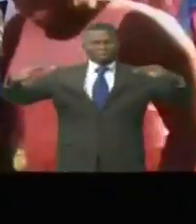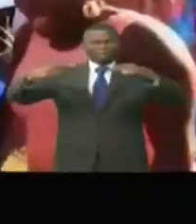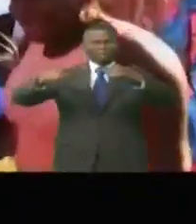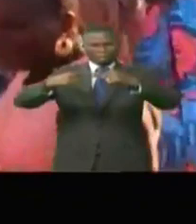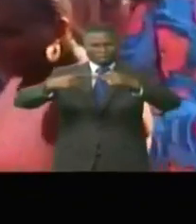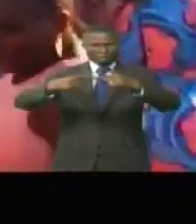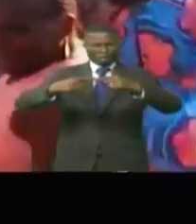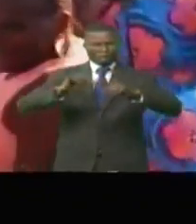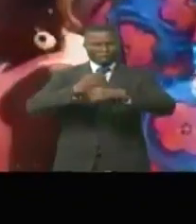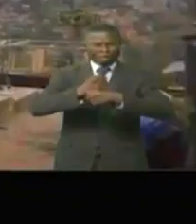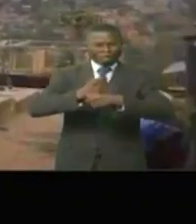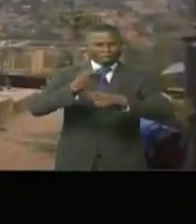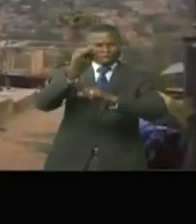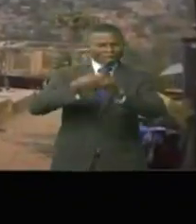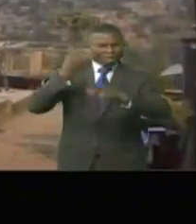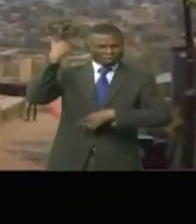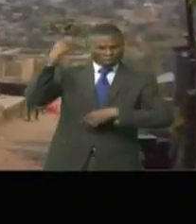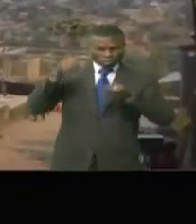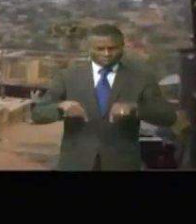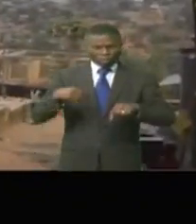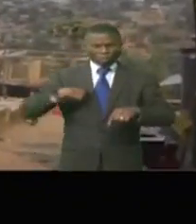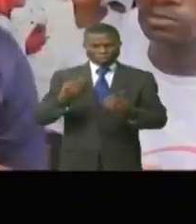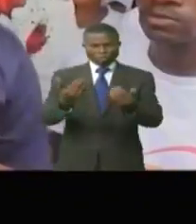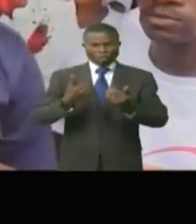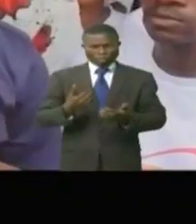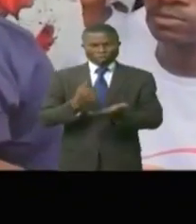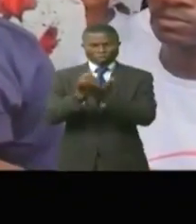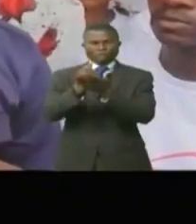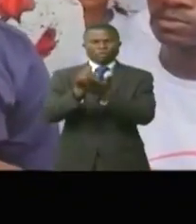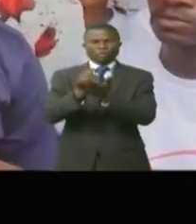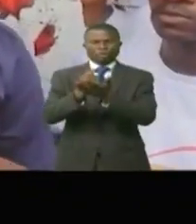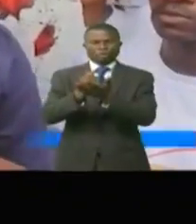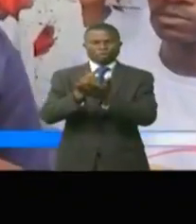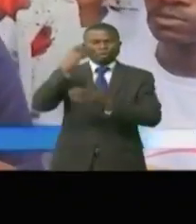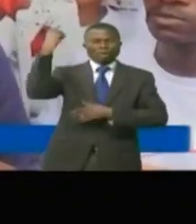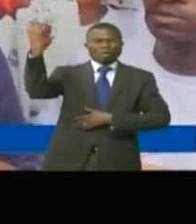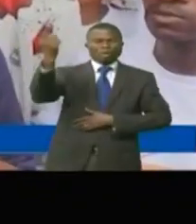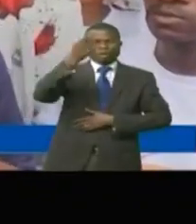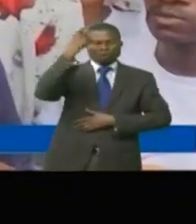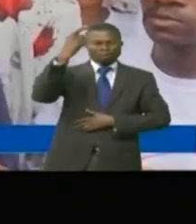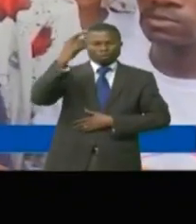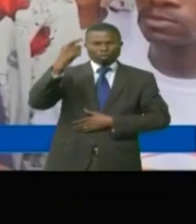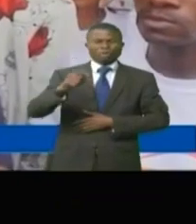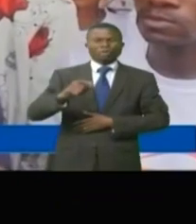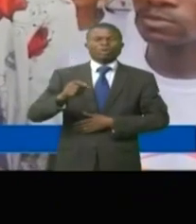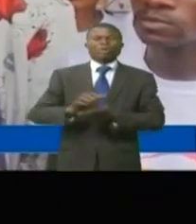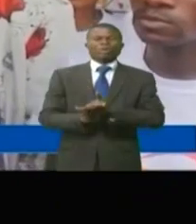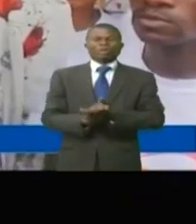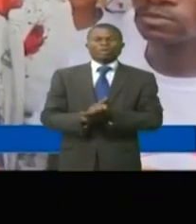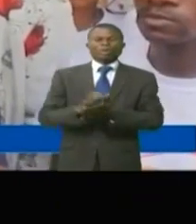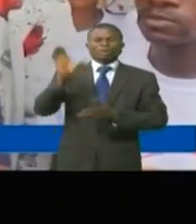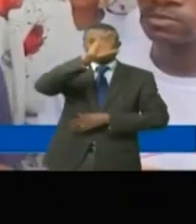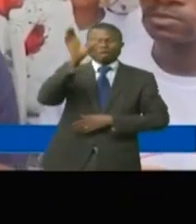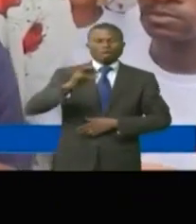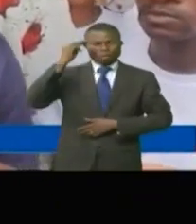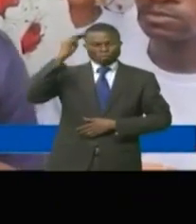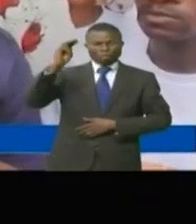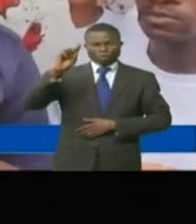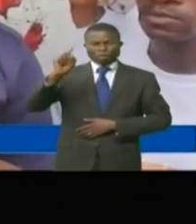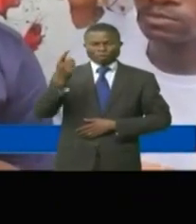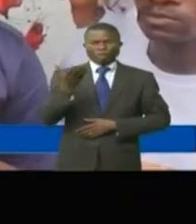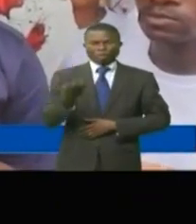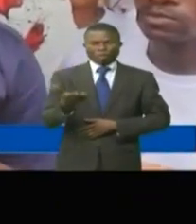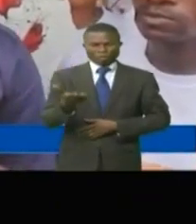il y a quelques mois. Aujourd'hui, nous voulons faire comprendre au monde que le Kunga en général, la commune de Mongafula en